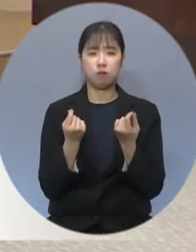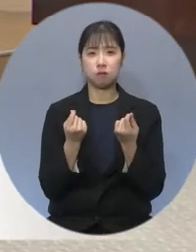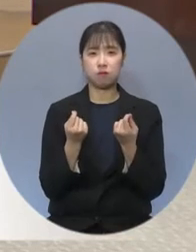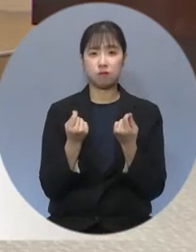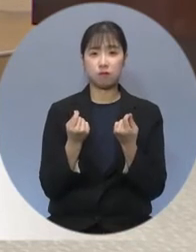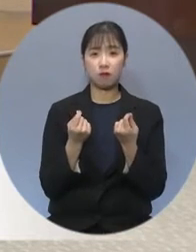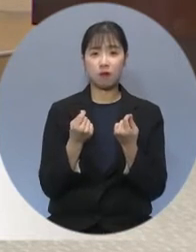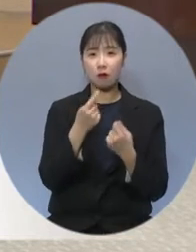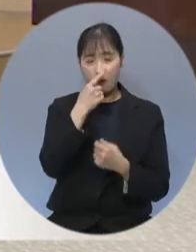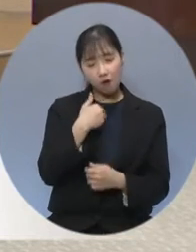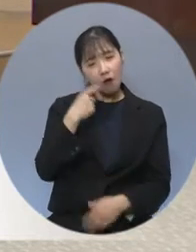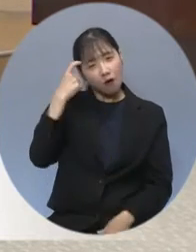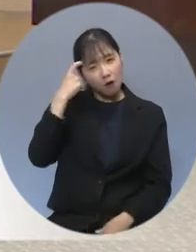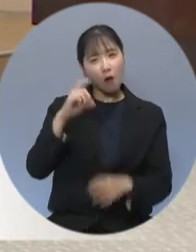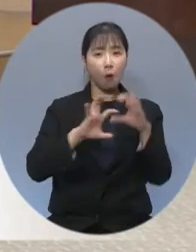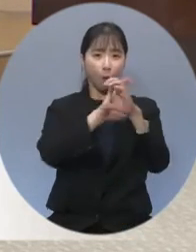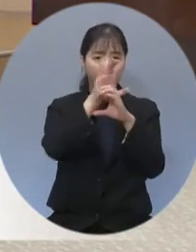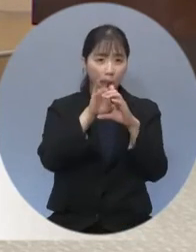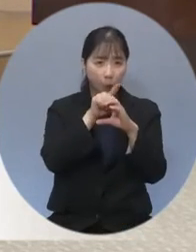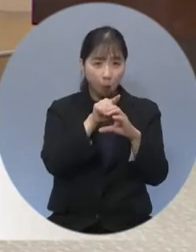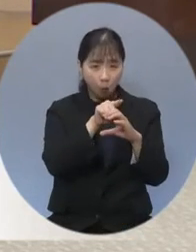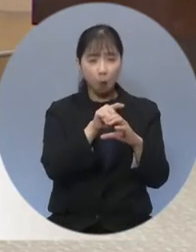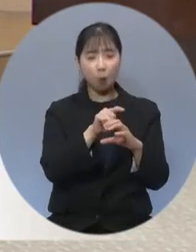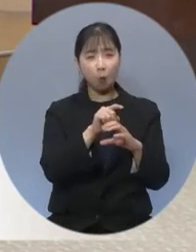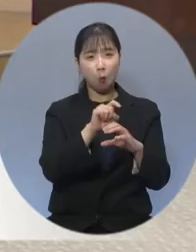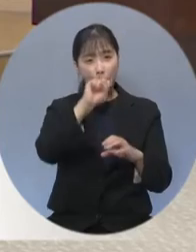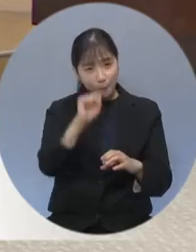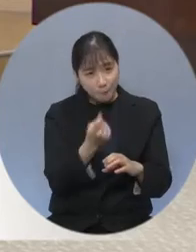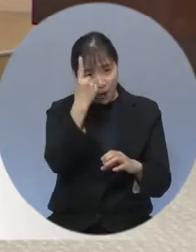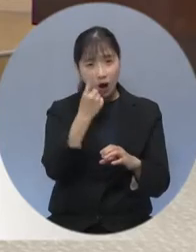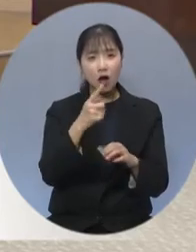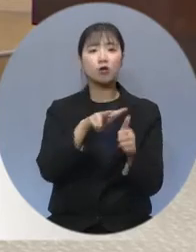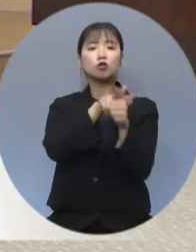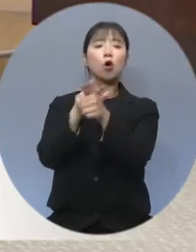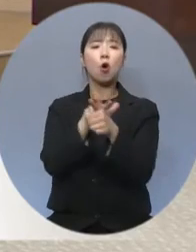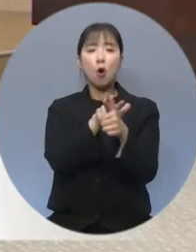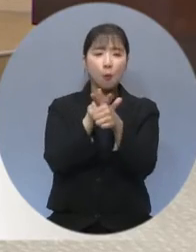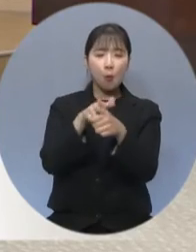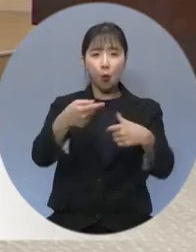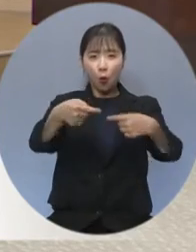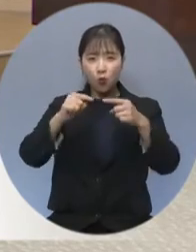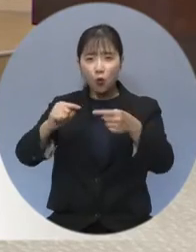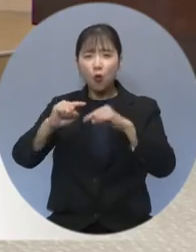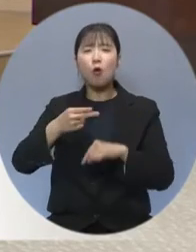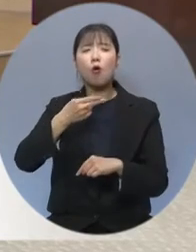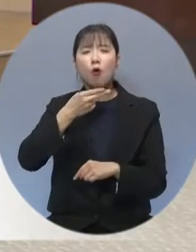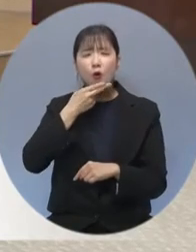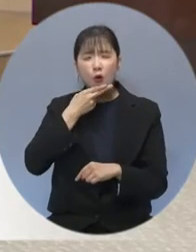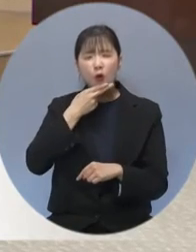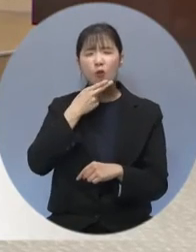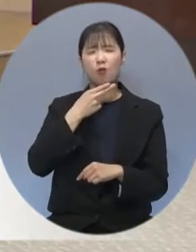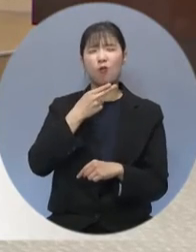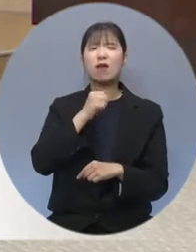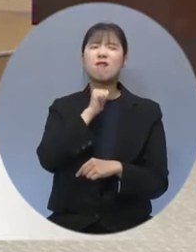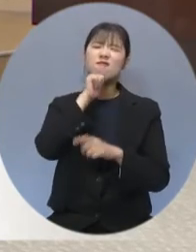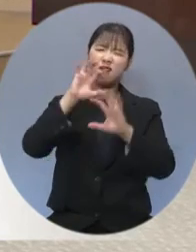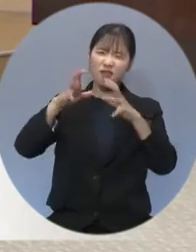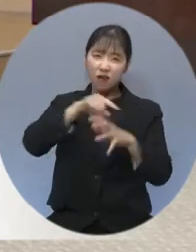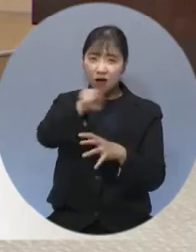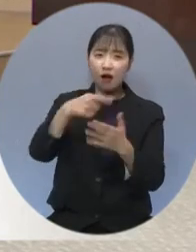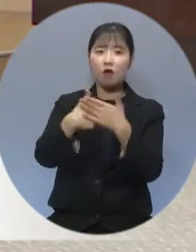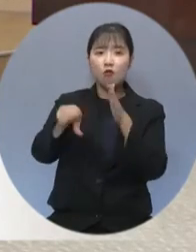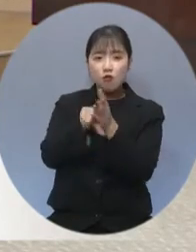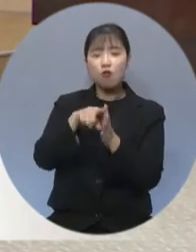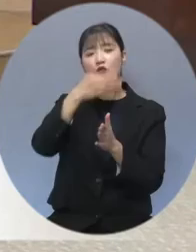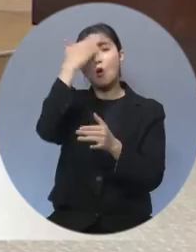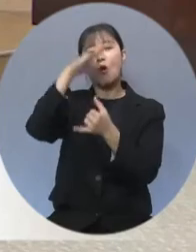강점이에요. 저는 오히려 이것이 또 코로나가 주는 또 정부에 접근할 수 없는 또 저개발 국가의 많은 청소년들에게 오히려